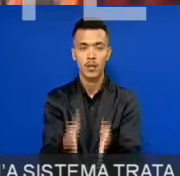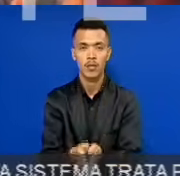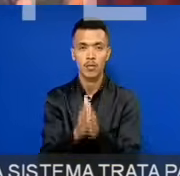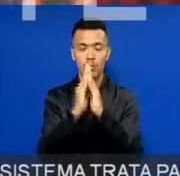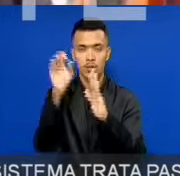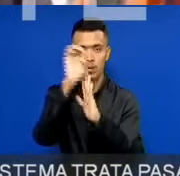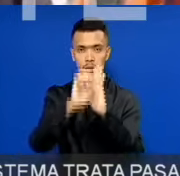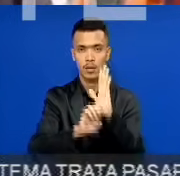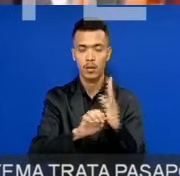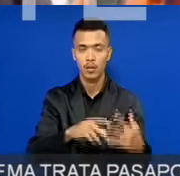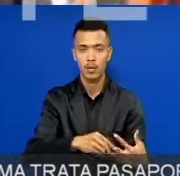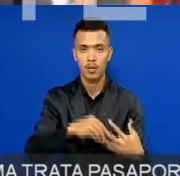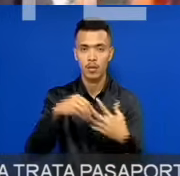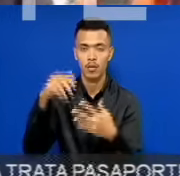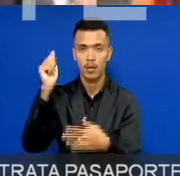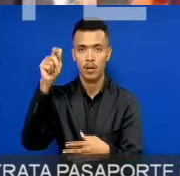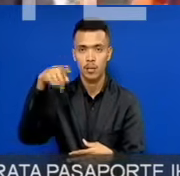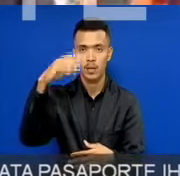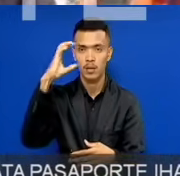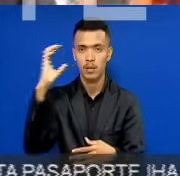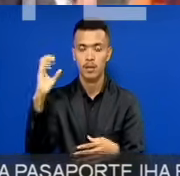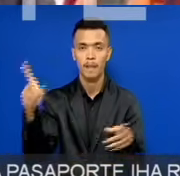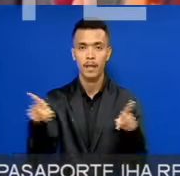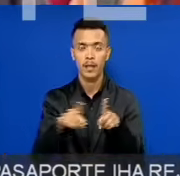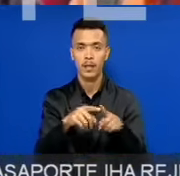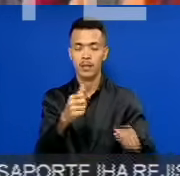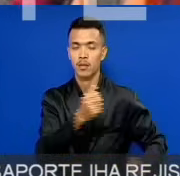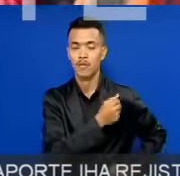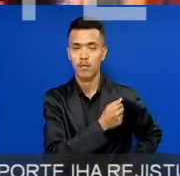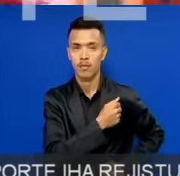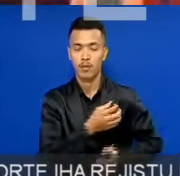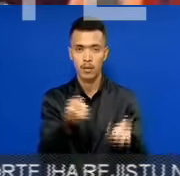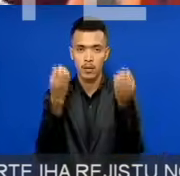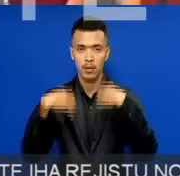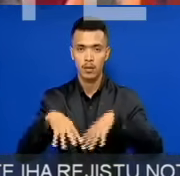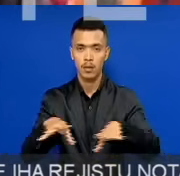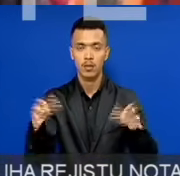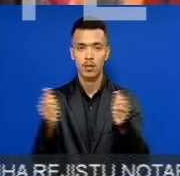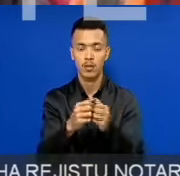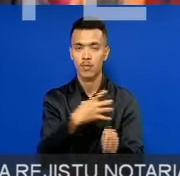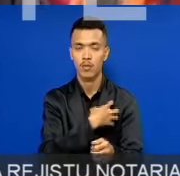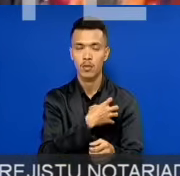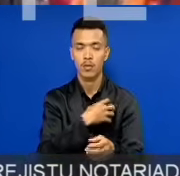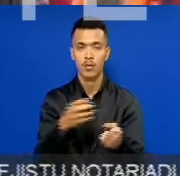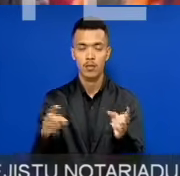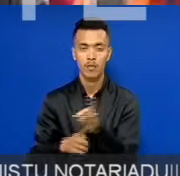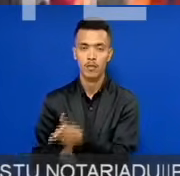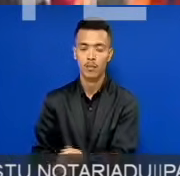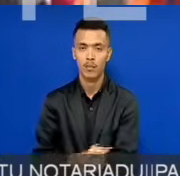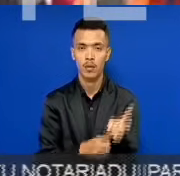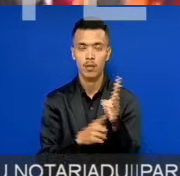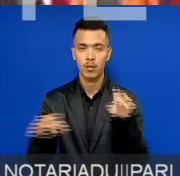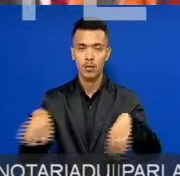liliuba proteção civil, hanesambe força marina, o polícia, ho bomberus bele servis hamut ko ami